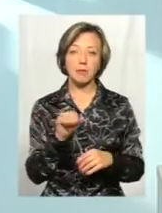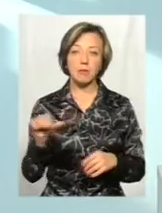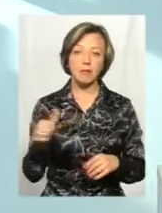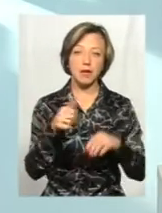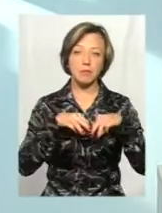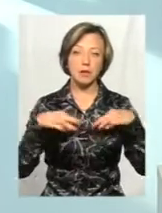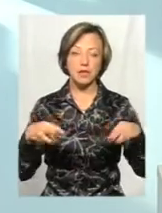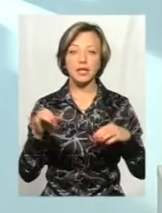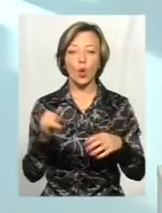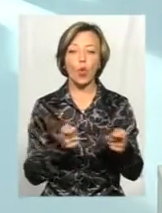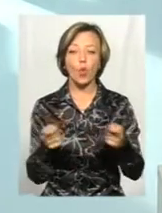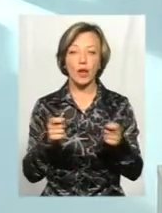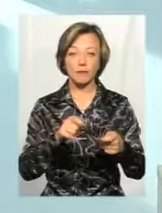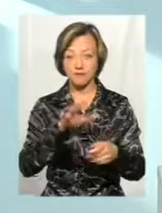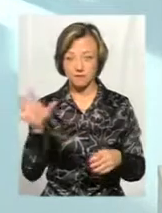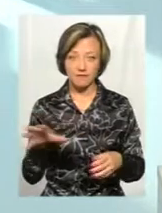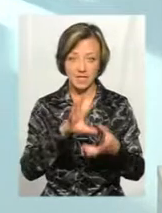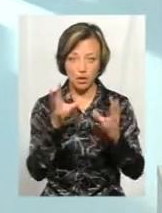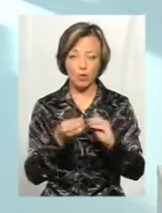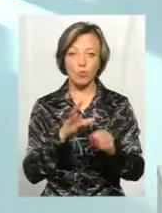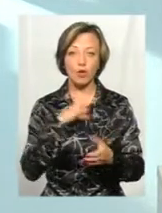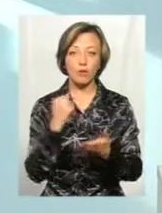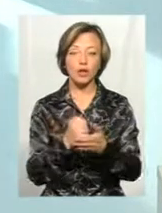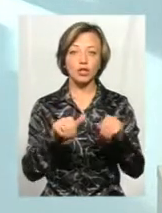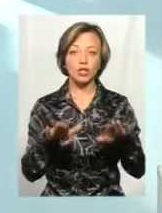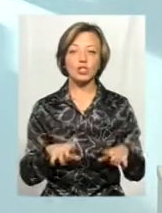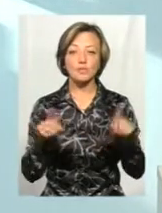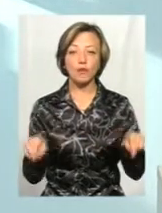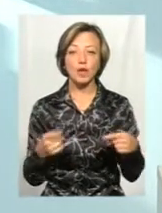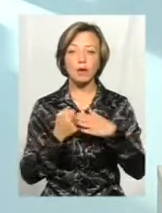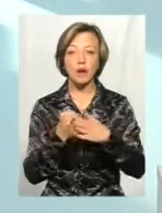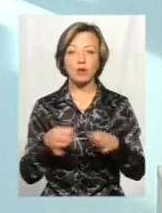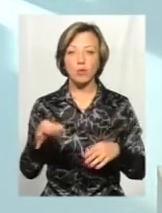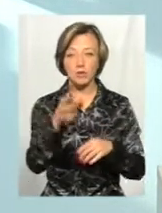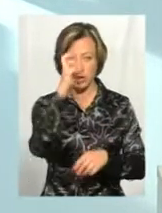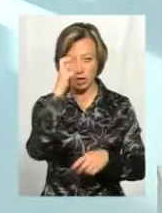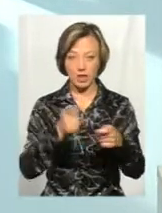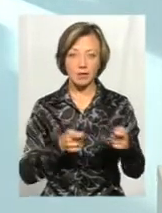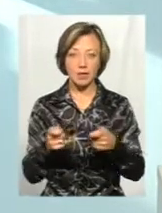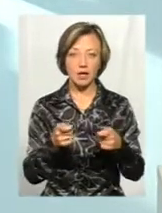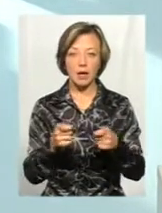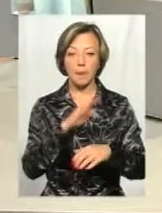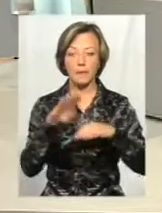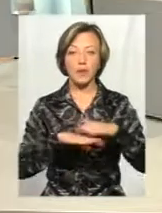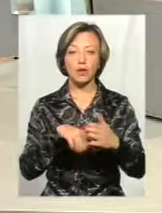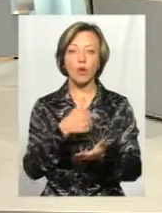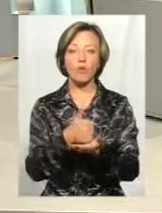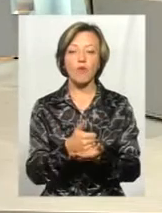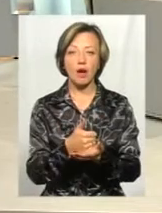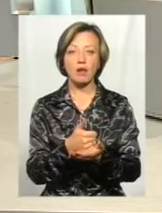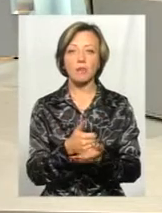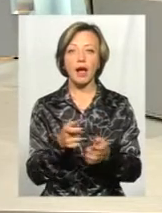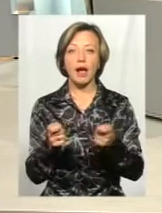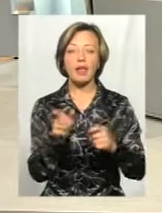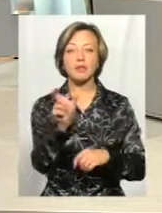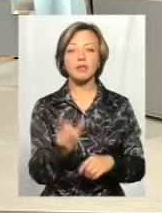прем'єр-міністром, і урядом в цілому. І тому було прийнято рішення створити на базі обласних державних адміністрацій під головуванням безпосередньо